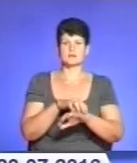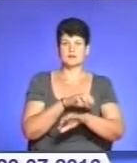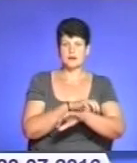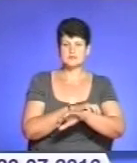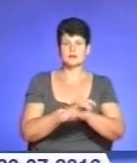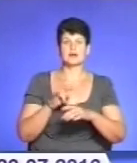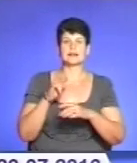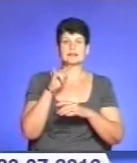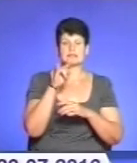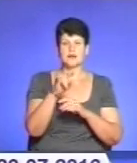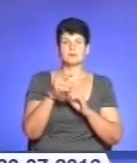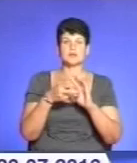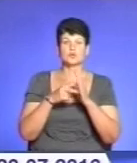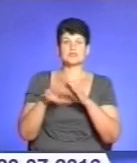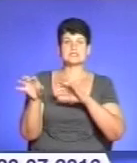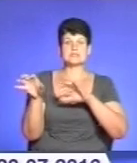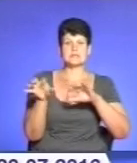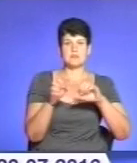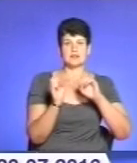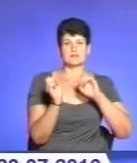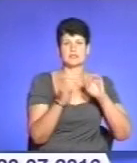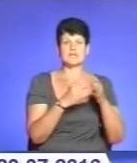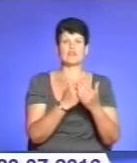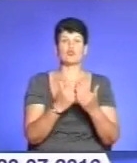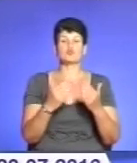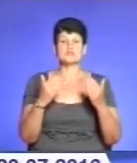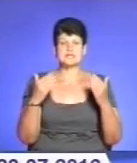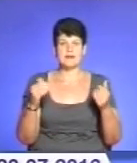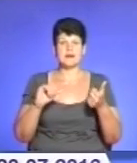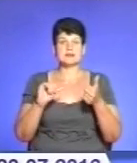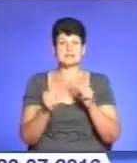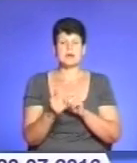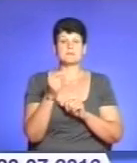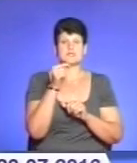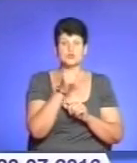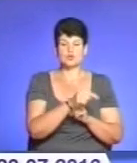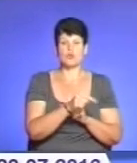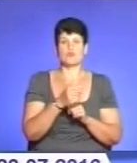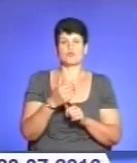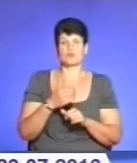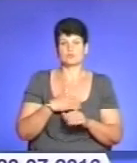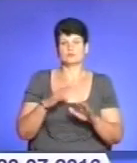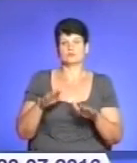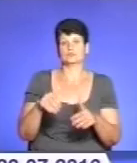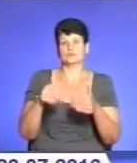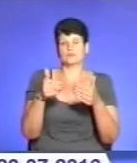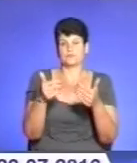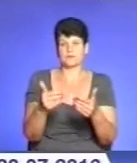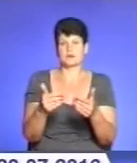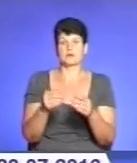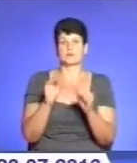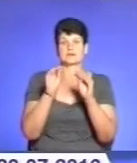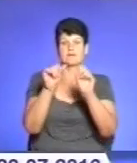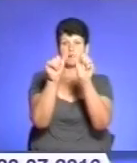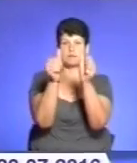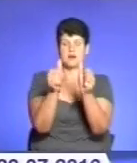задумом ініціаторів планує демонтувати і передати до музею. Замість нього тернопільський архітектор Іван Осадчук пропонує звести композицію «Трійця